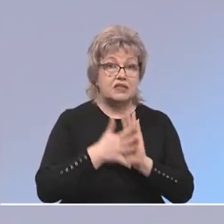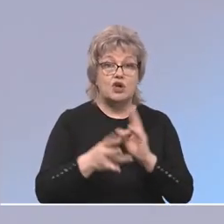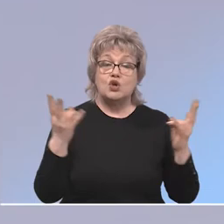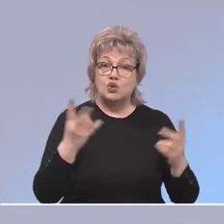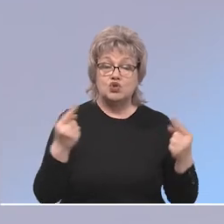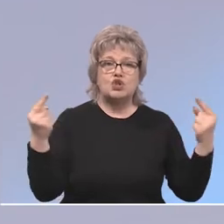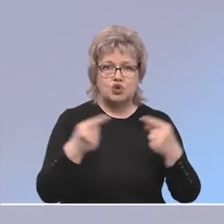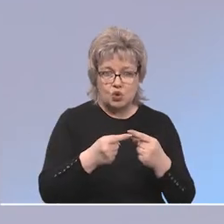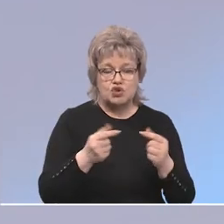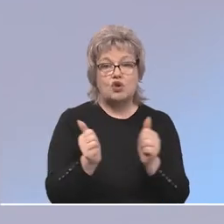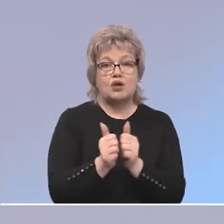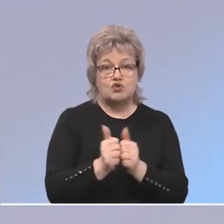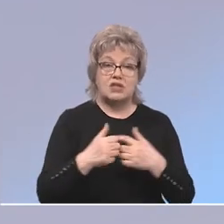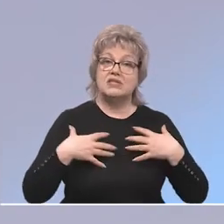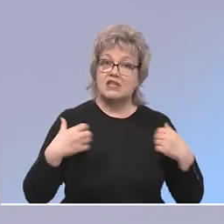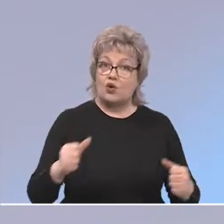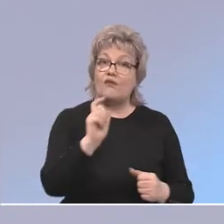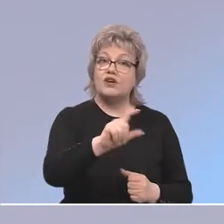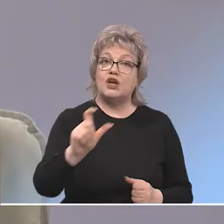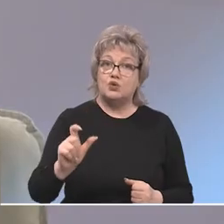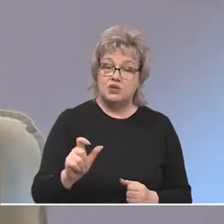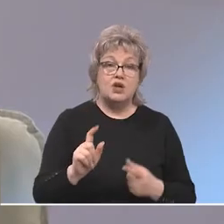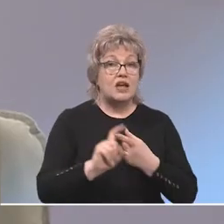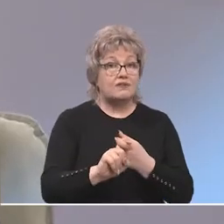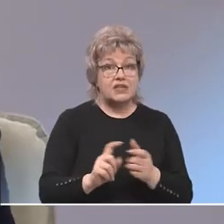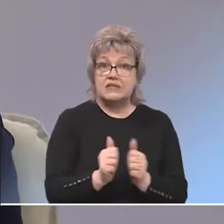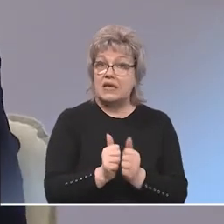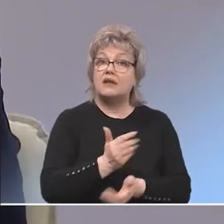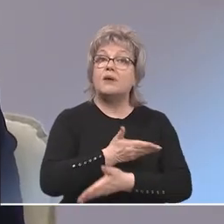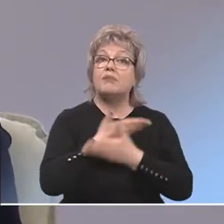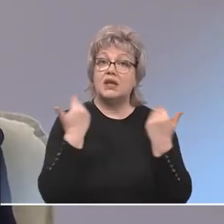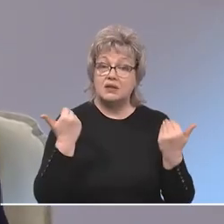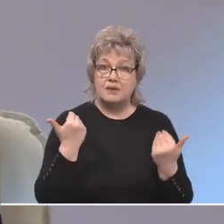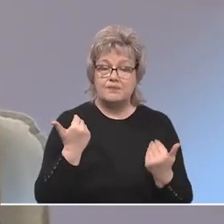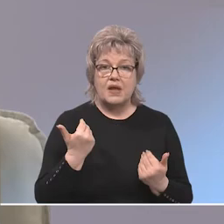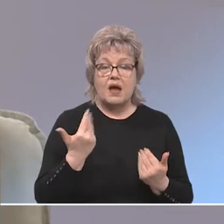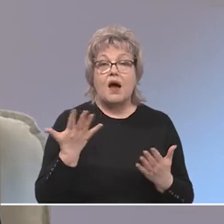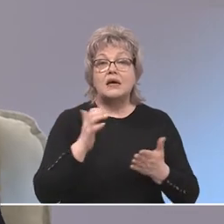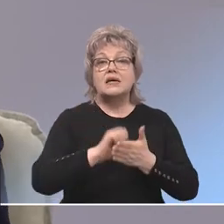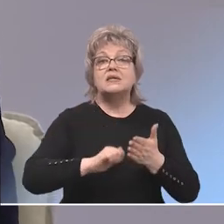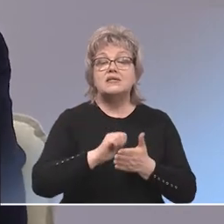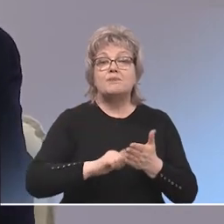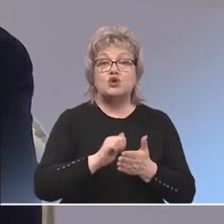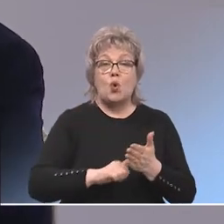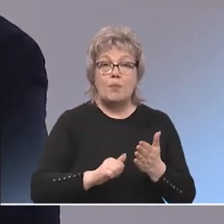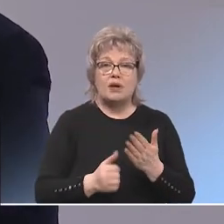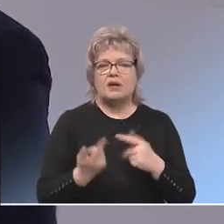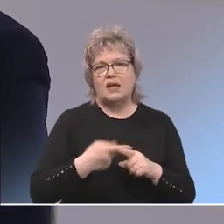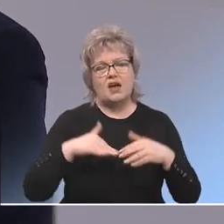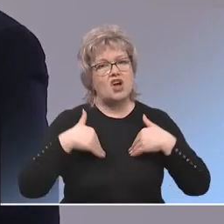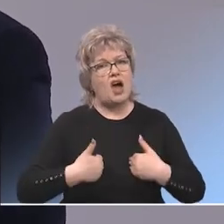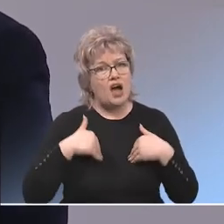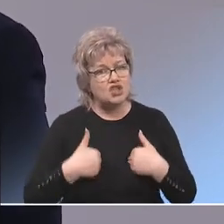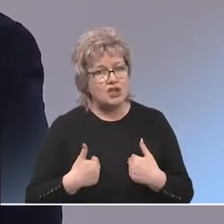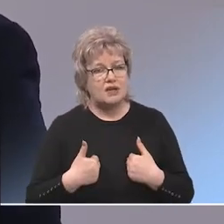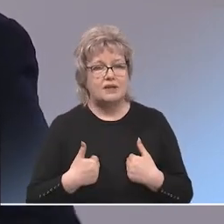быть уверенным, что их окружают здоровые люди. Что инфекции рядом нету. А симптомы заболевания, то есть что это, кашель?